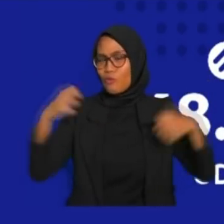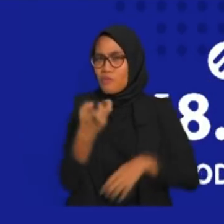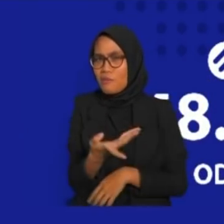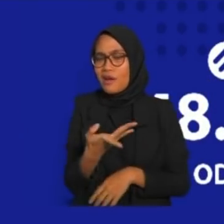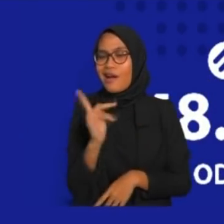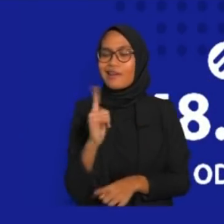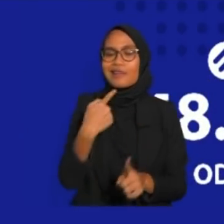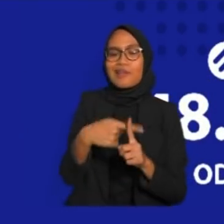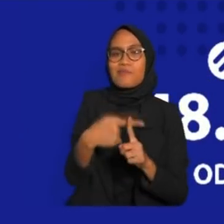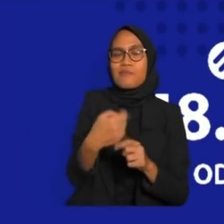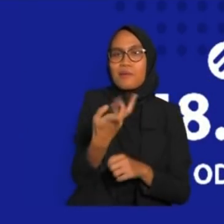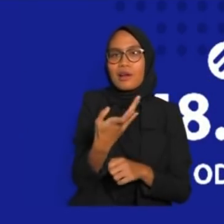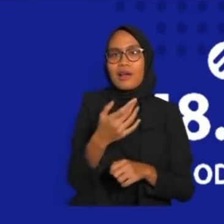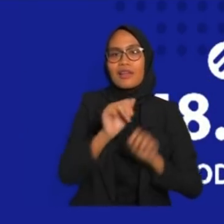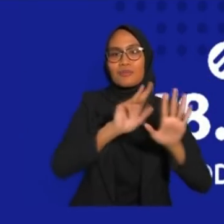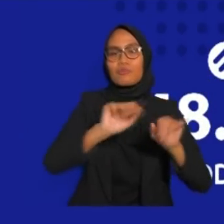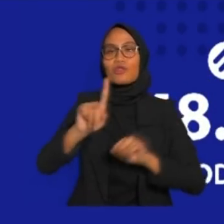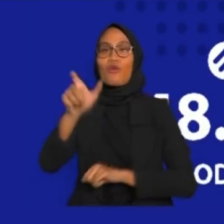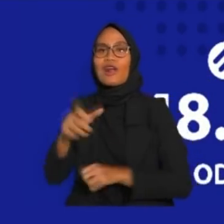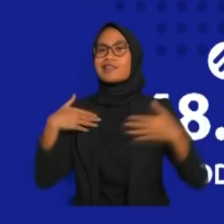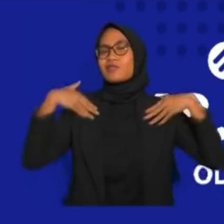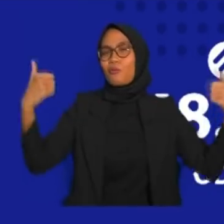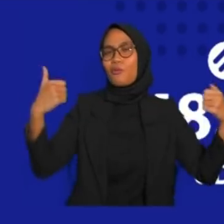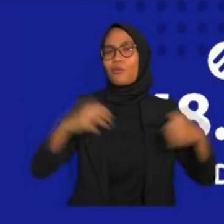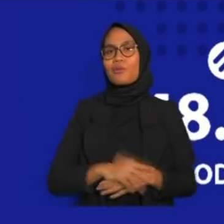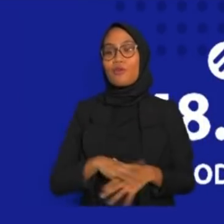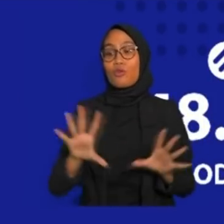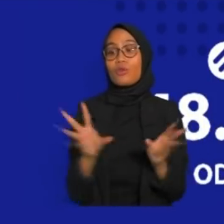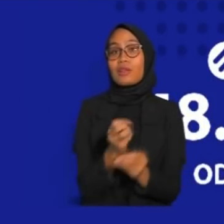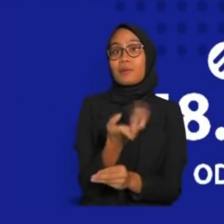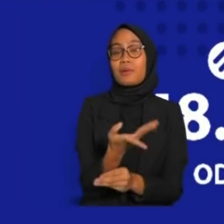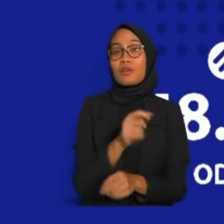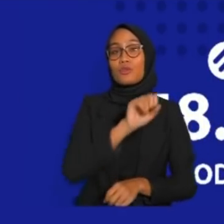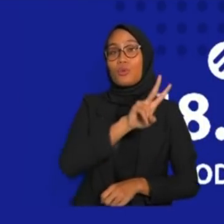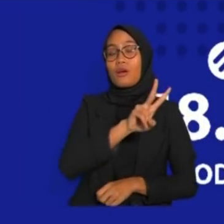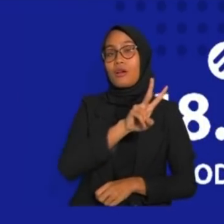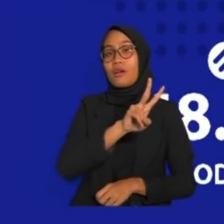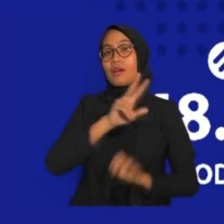tambahan hari ini 91 orang sehingga total menjadi